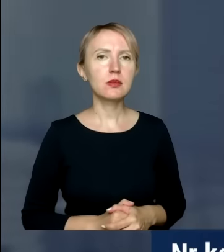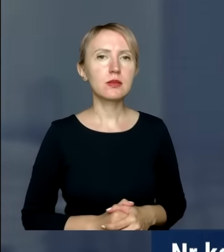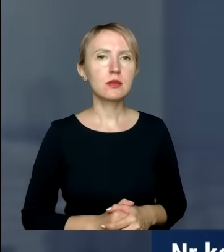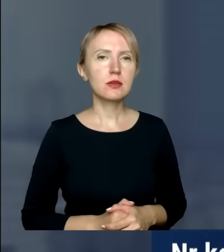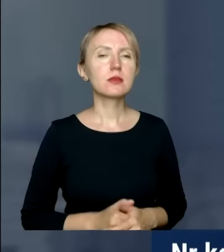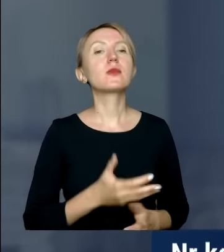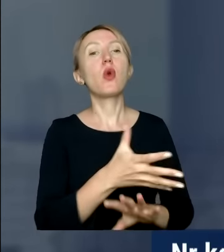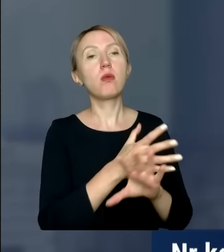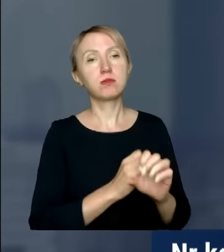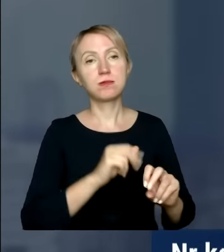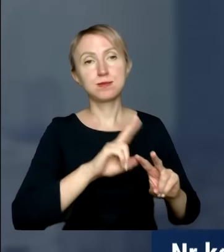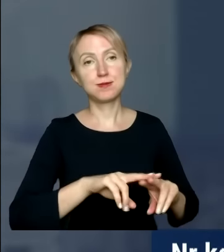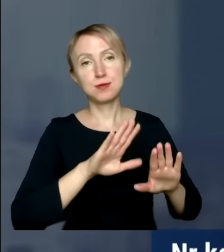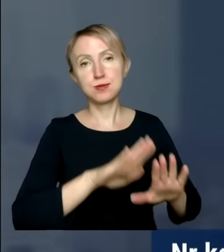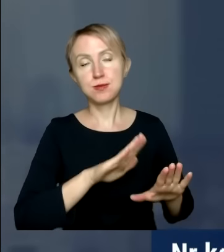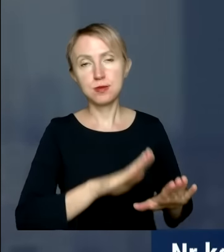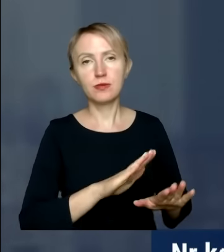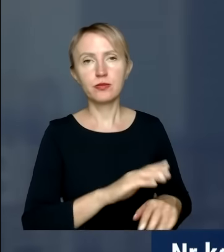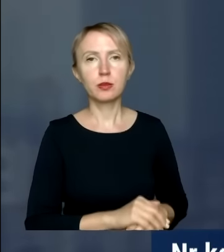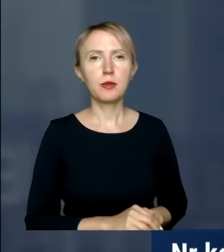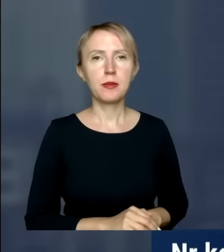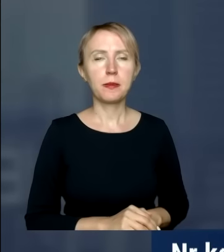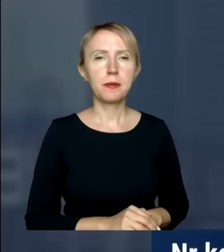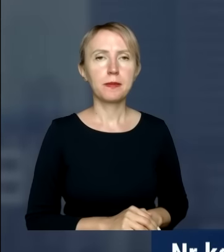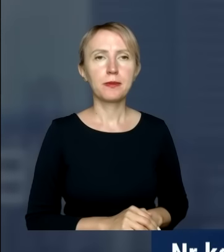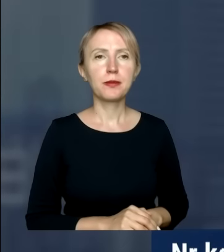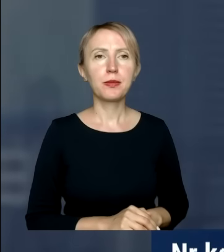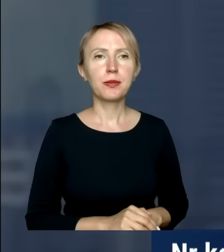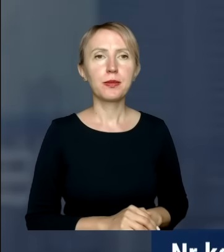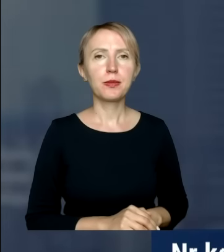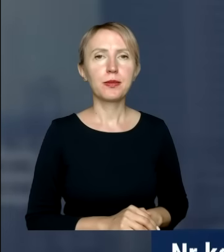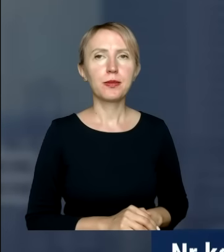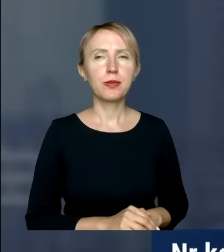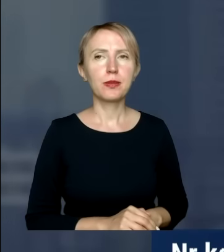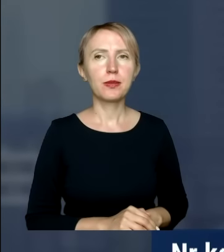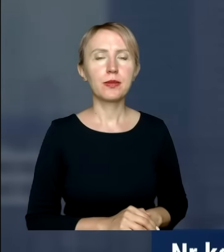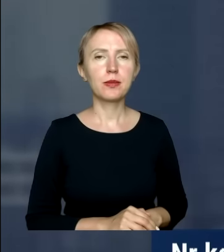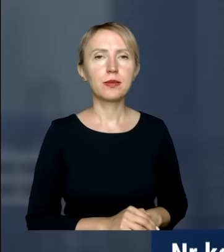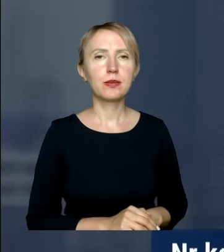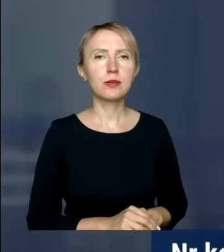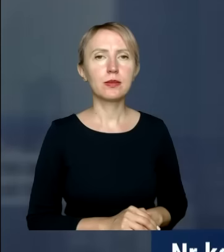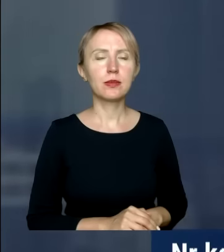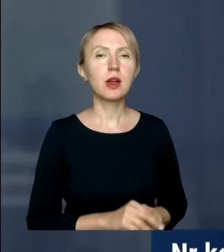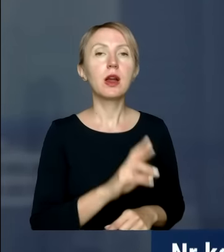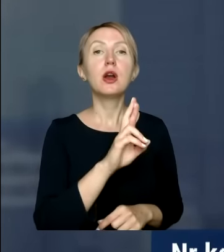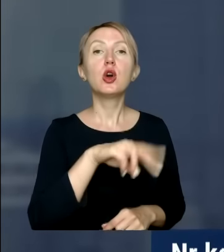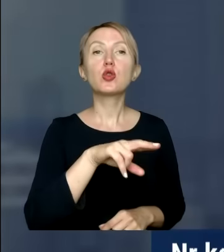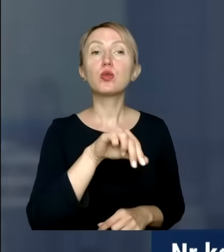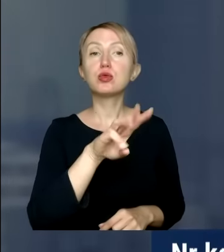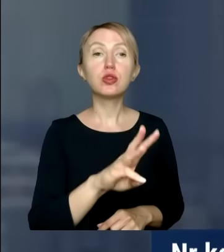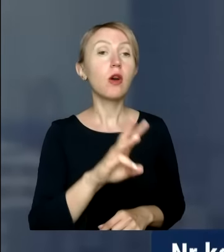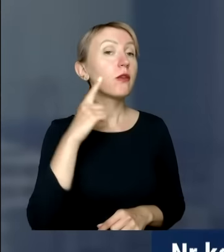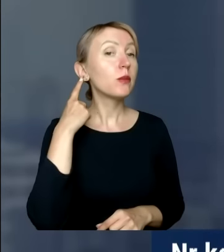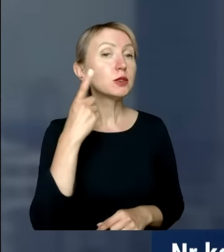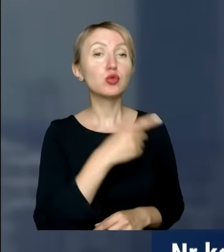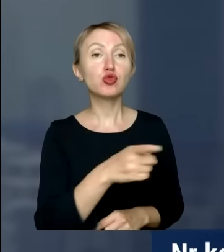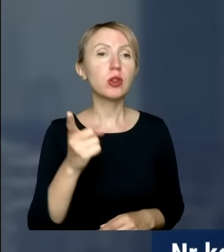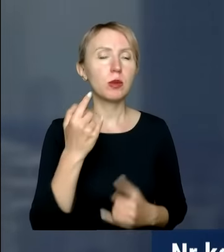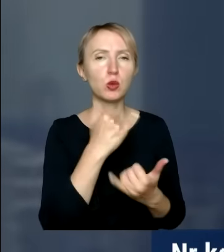mamy z doniesień to wiemy No i o ró cowie co słyszymy z różnych